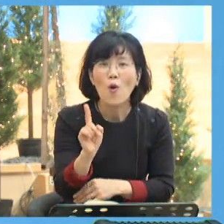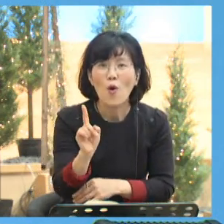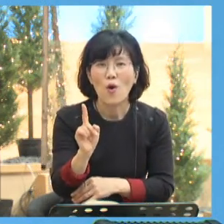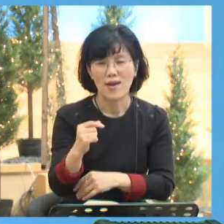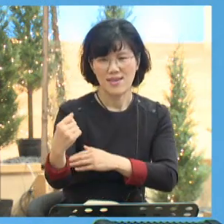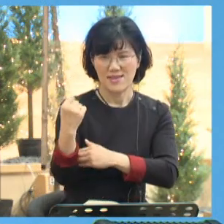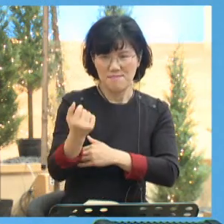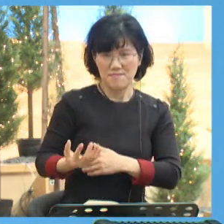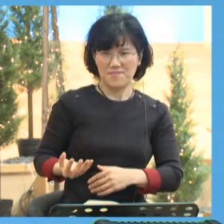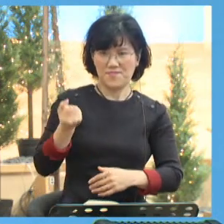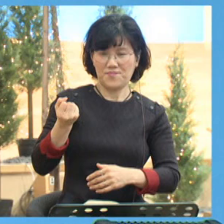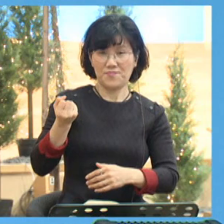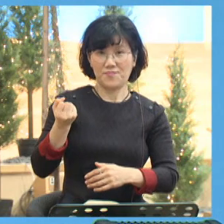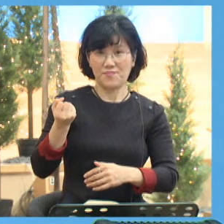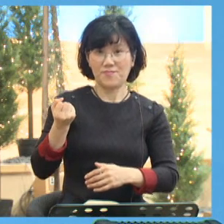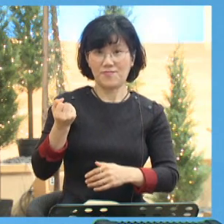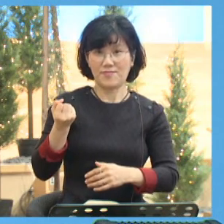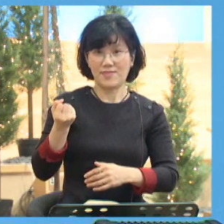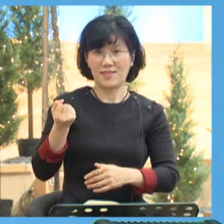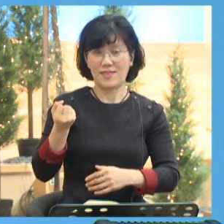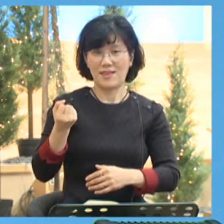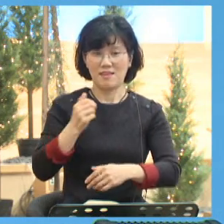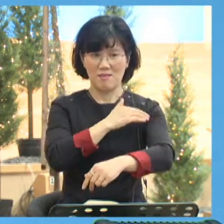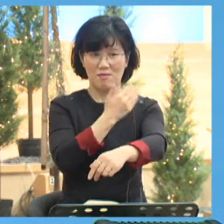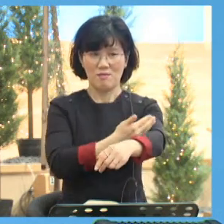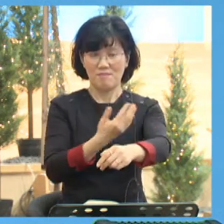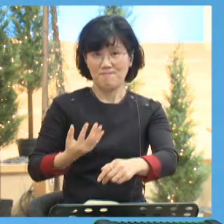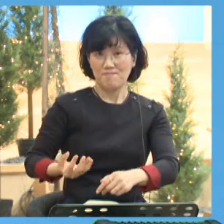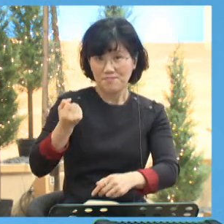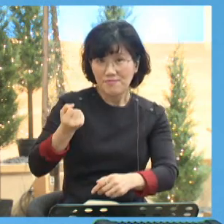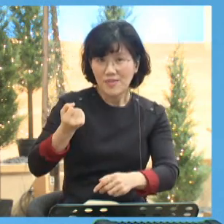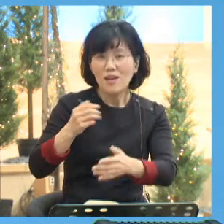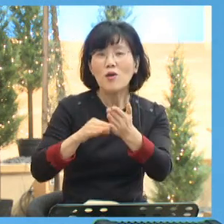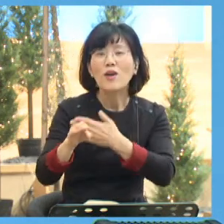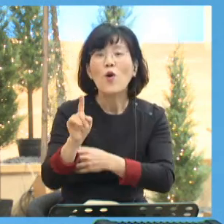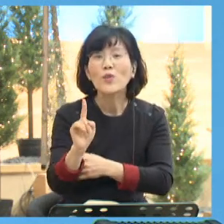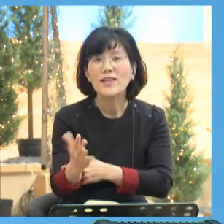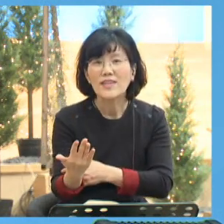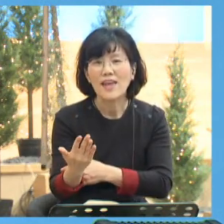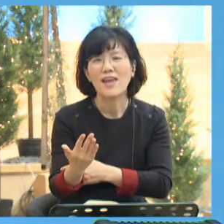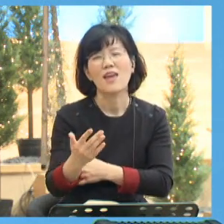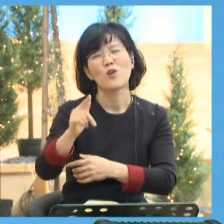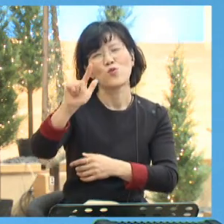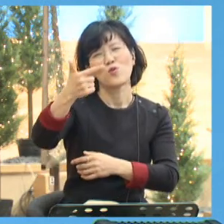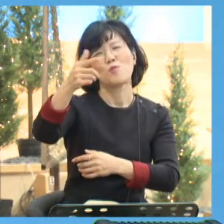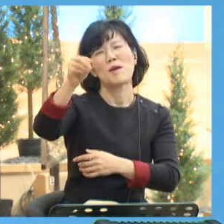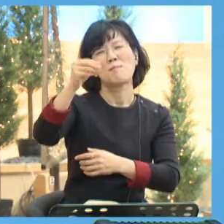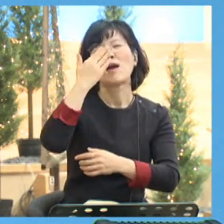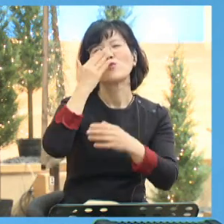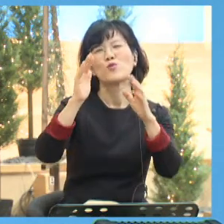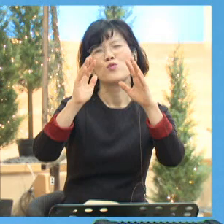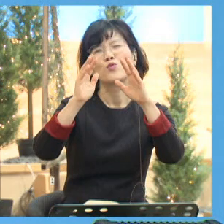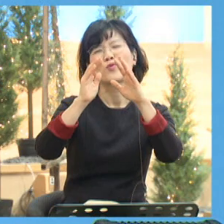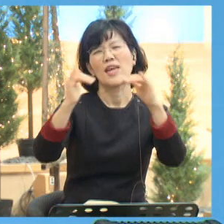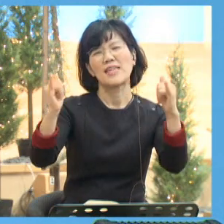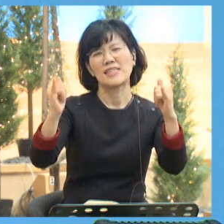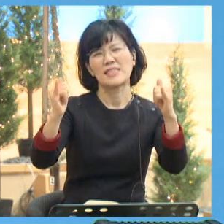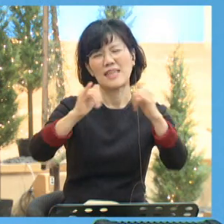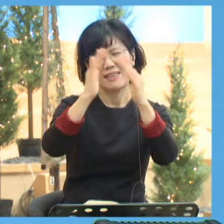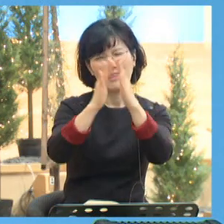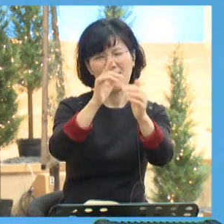힘을 가지게 되니까 권력을 가지게 되니까 어떻게 되요 600만 유대인 학살